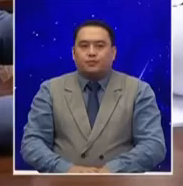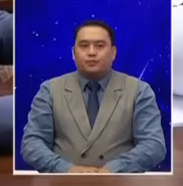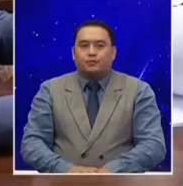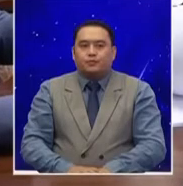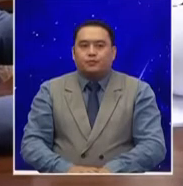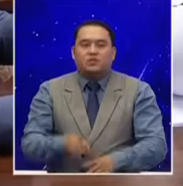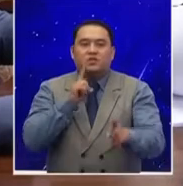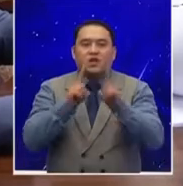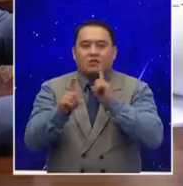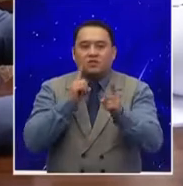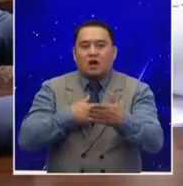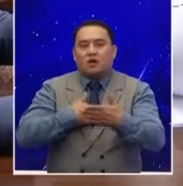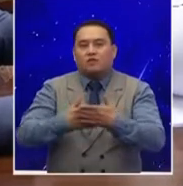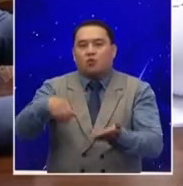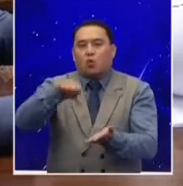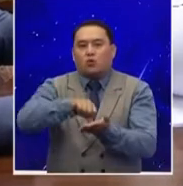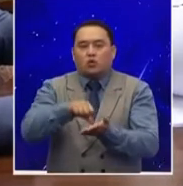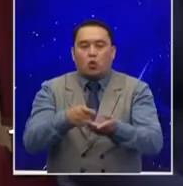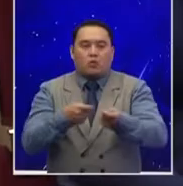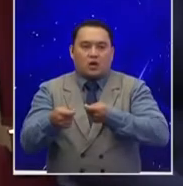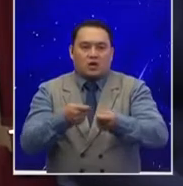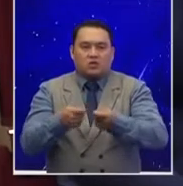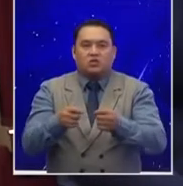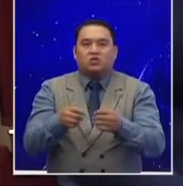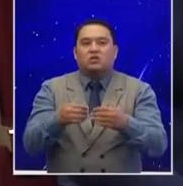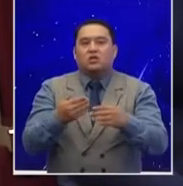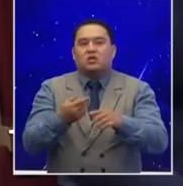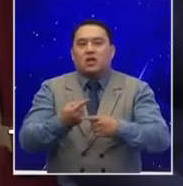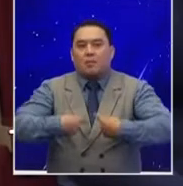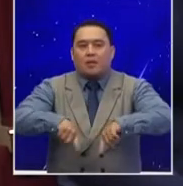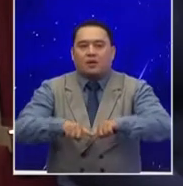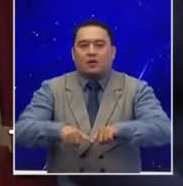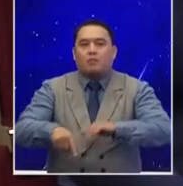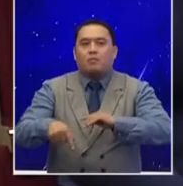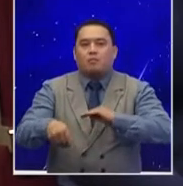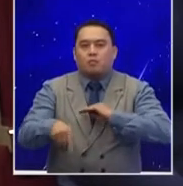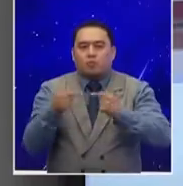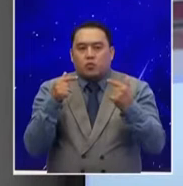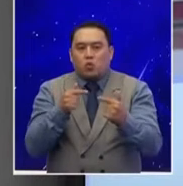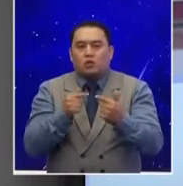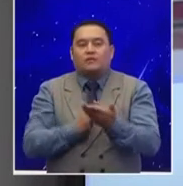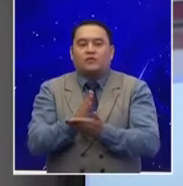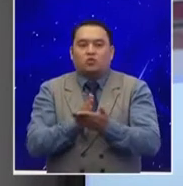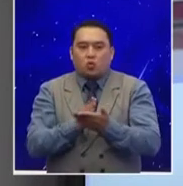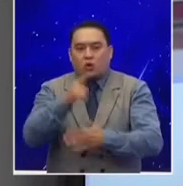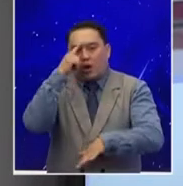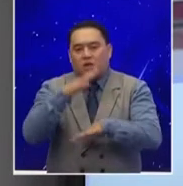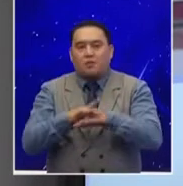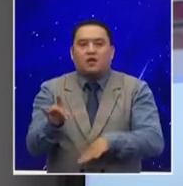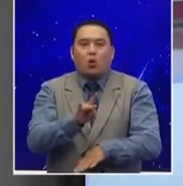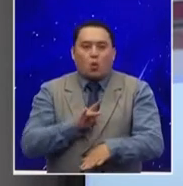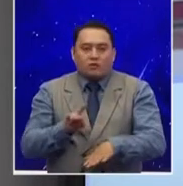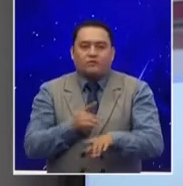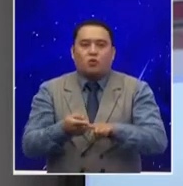В совещании приняли участие представители Управления жилищных отношений, Департамента агентства по делам государственной службы и акимы регионов,